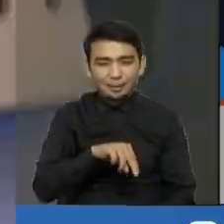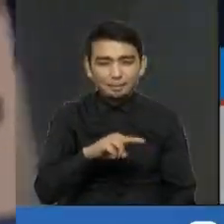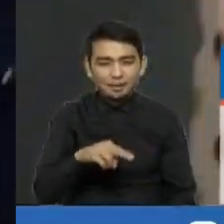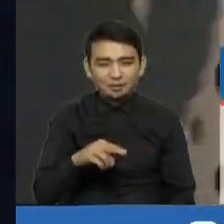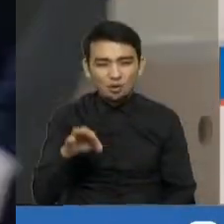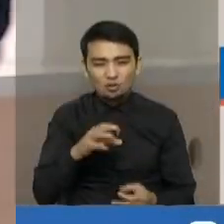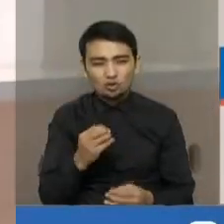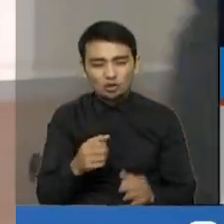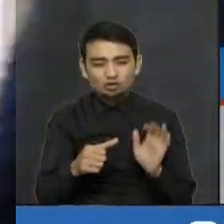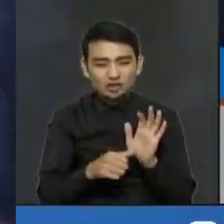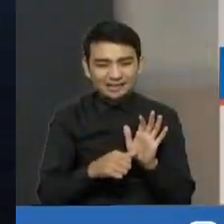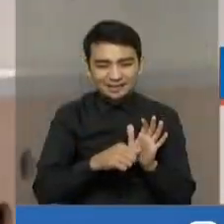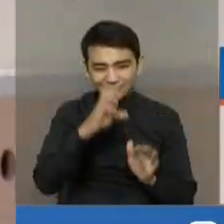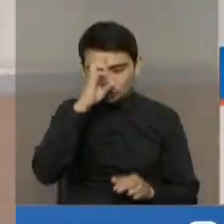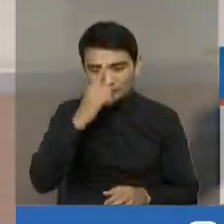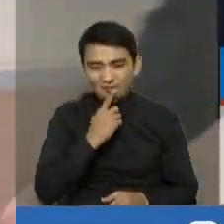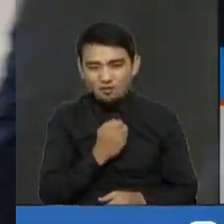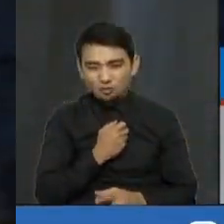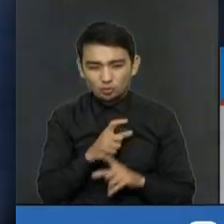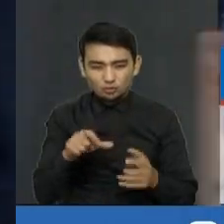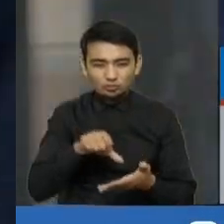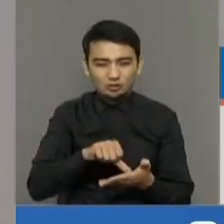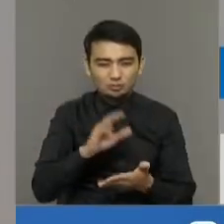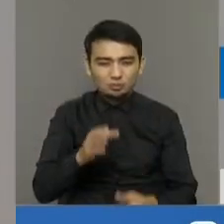чемпионатына тағы 6 елдің жауынгерлері қатысқалы отыр.